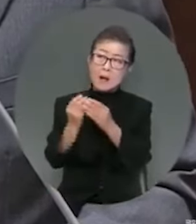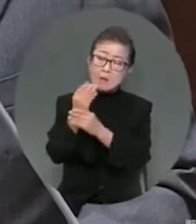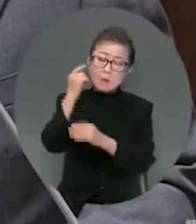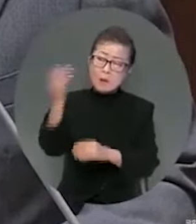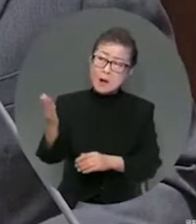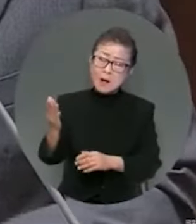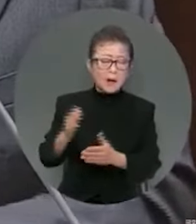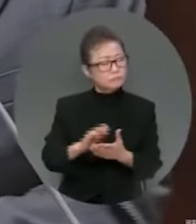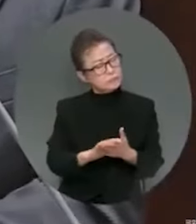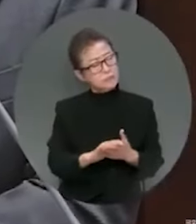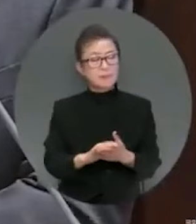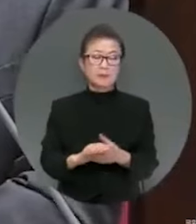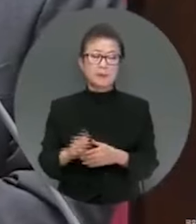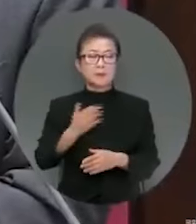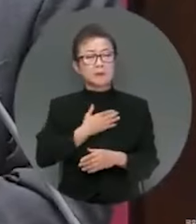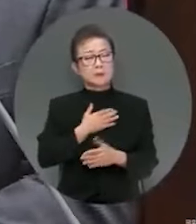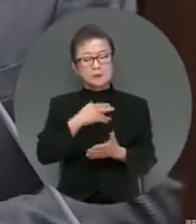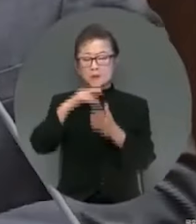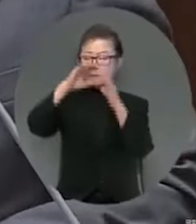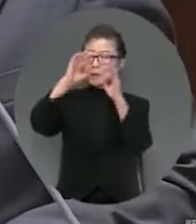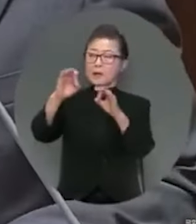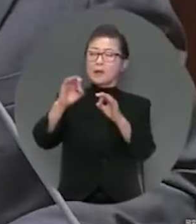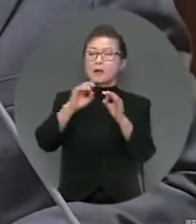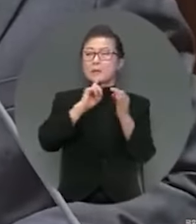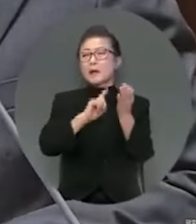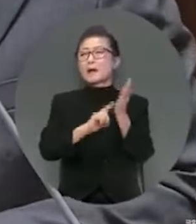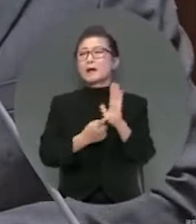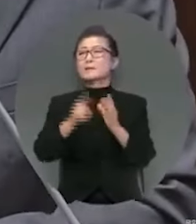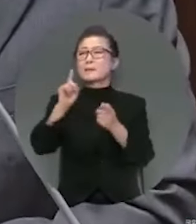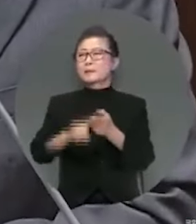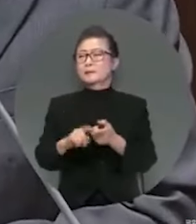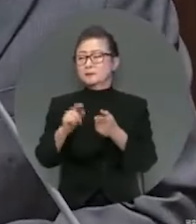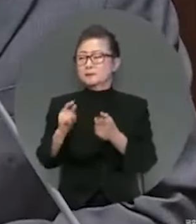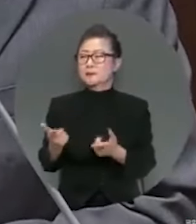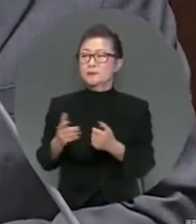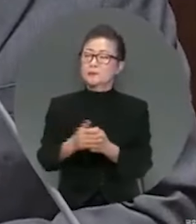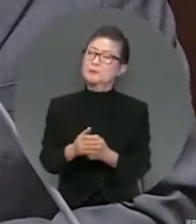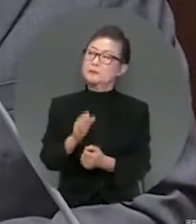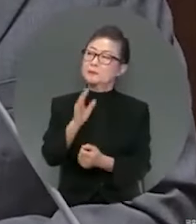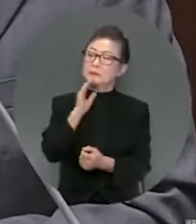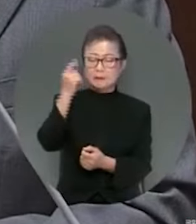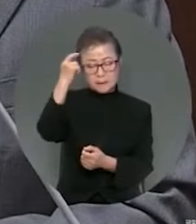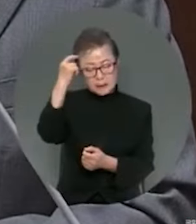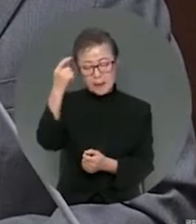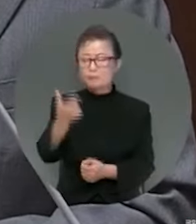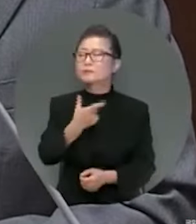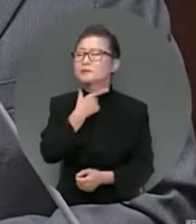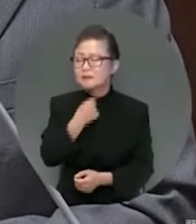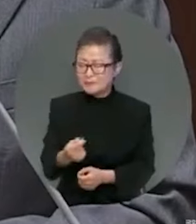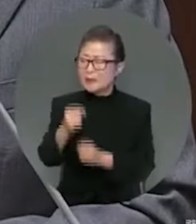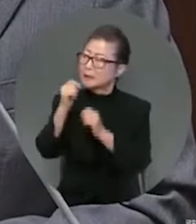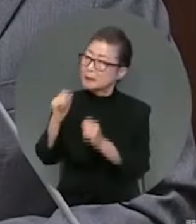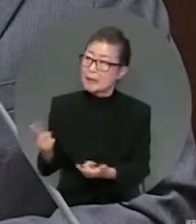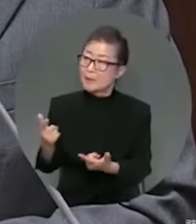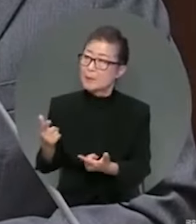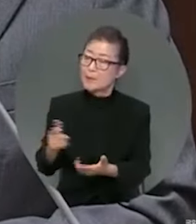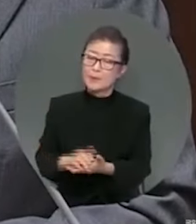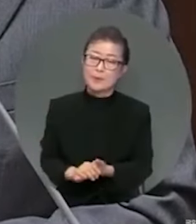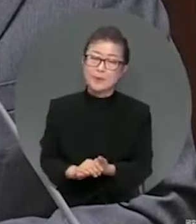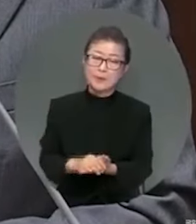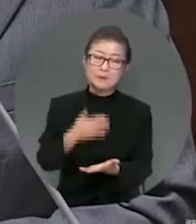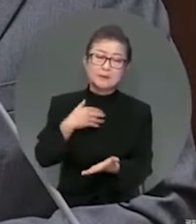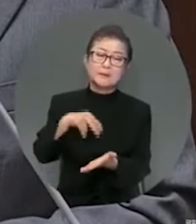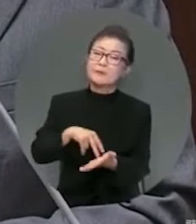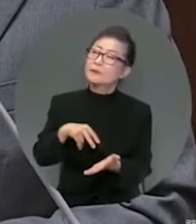야당으로서 할 수 있는 얘기가 아니고 또 그런 진위를 가지고 있다고 생각하고 싶지 않습니다. 그렇다면